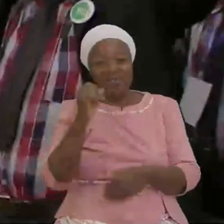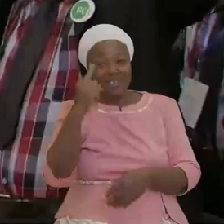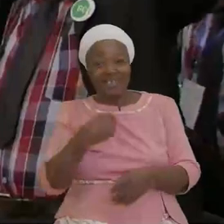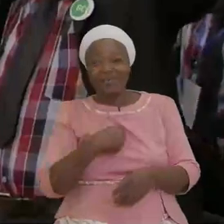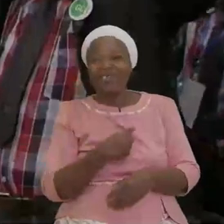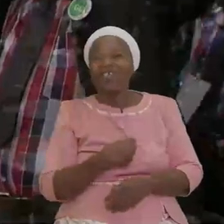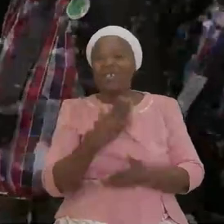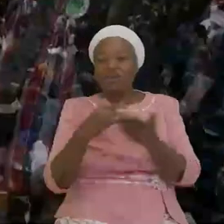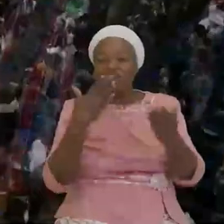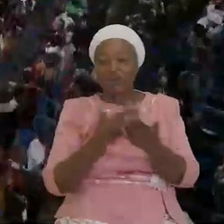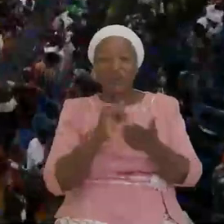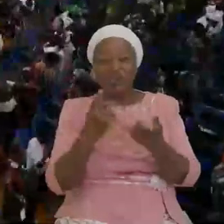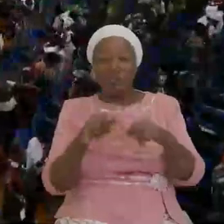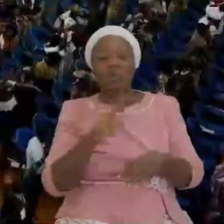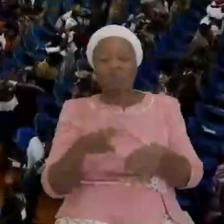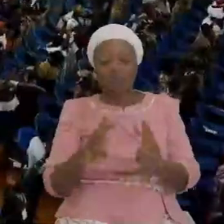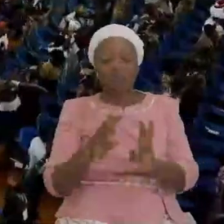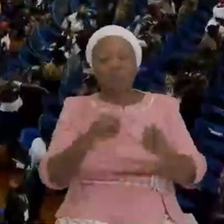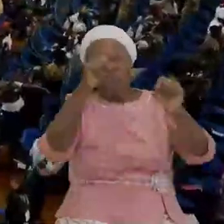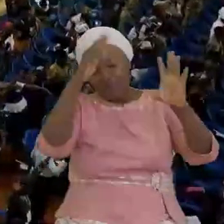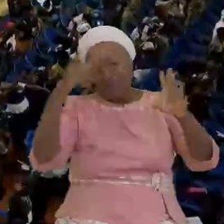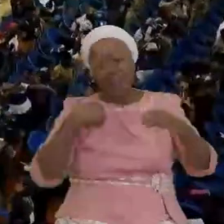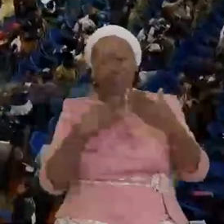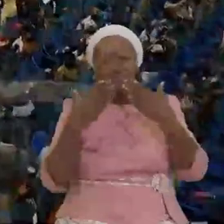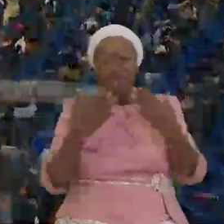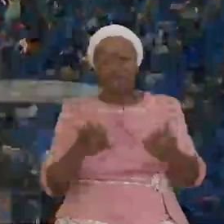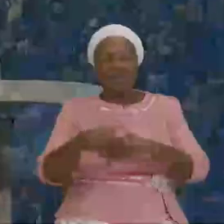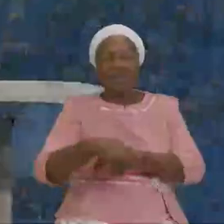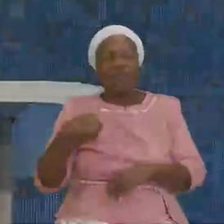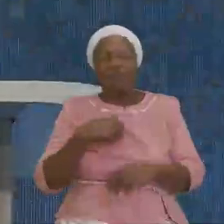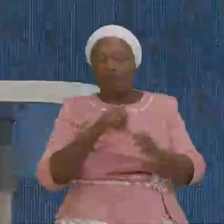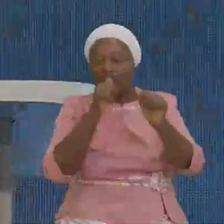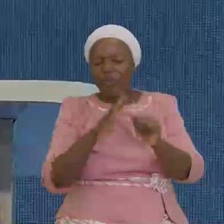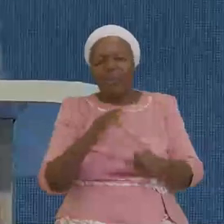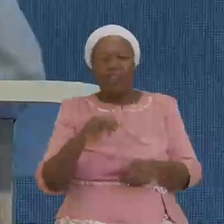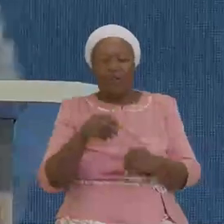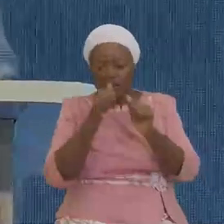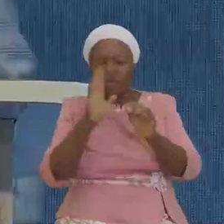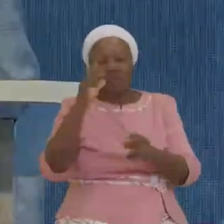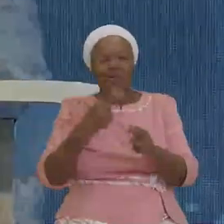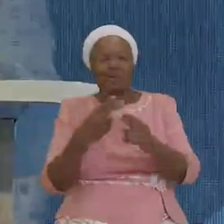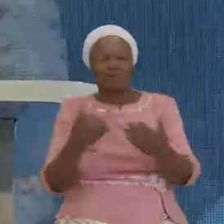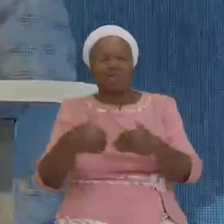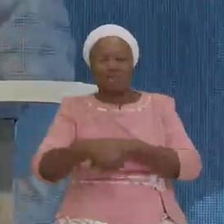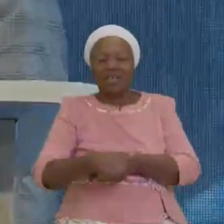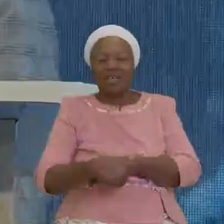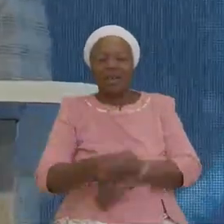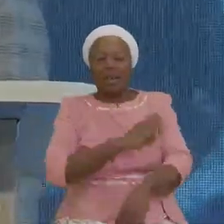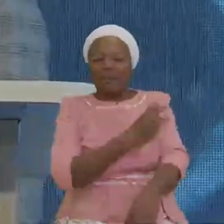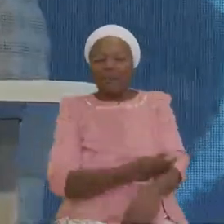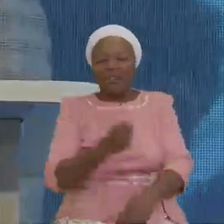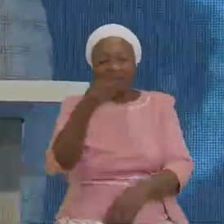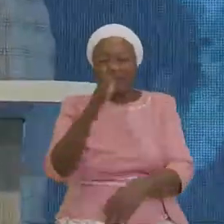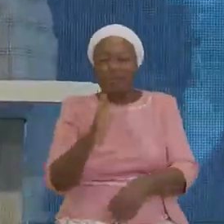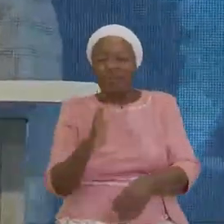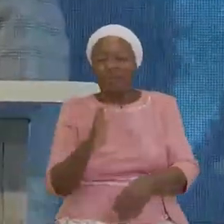yeux. Quelque chose de bon vous arrivera. Père, nous te remercions ce soir. Nous